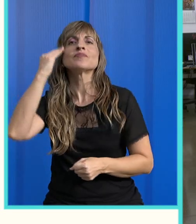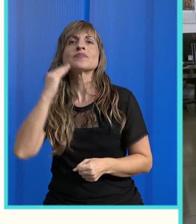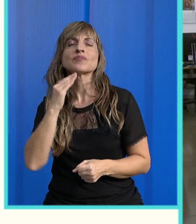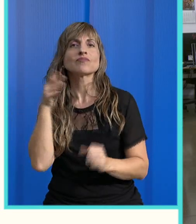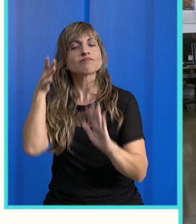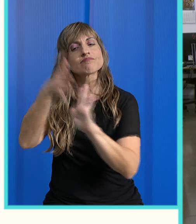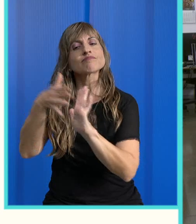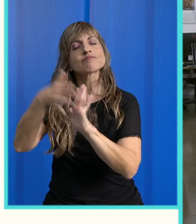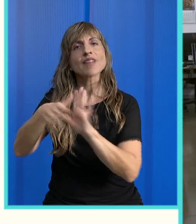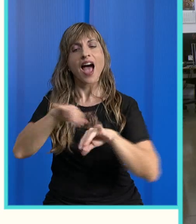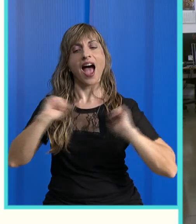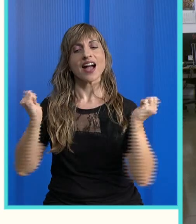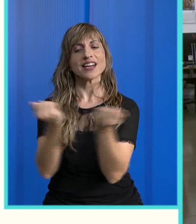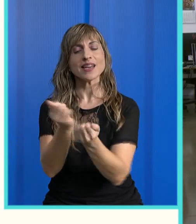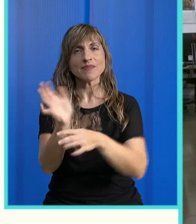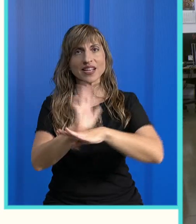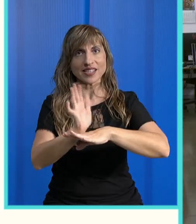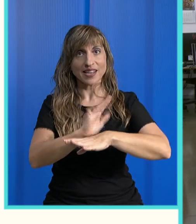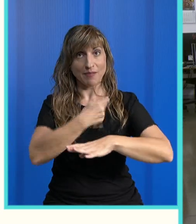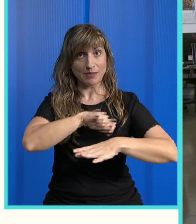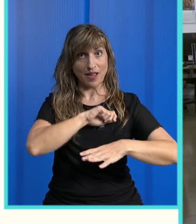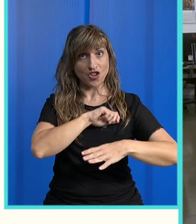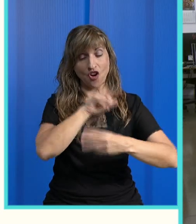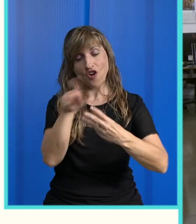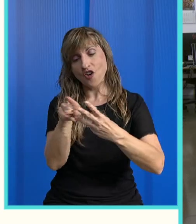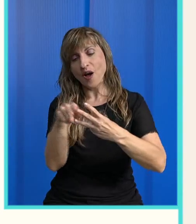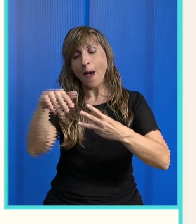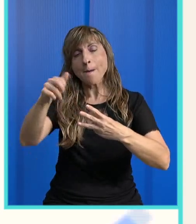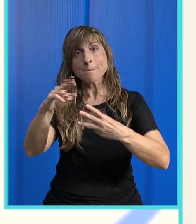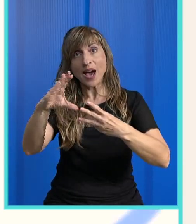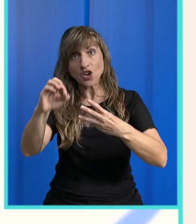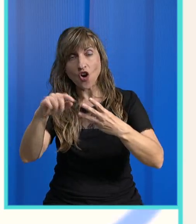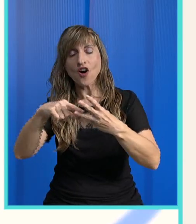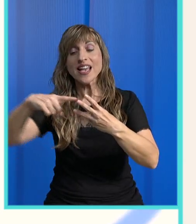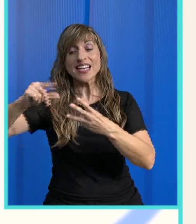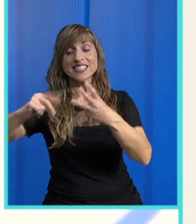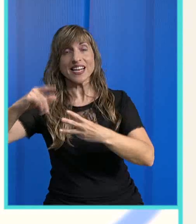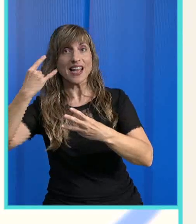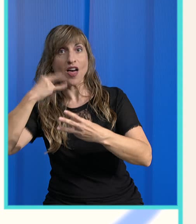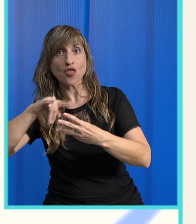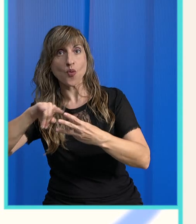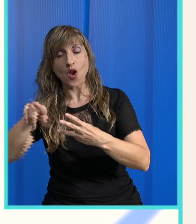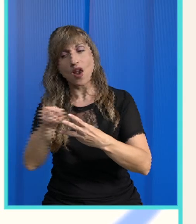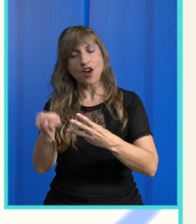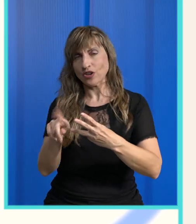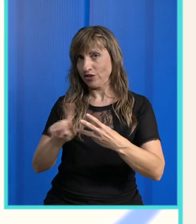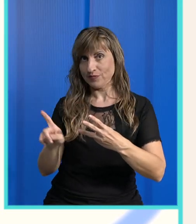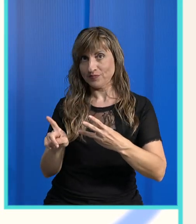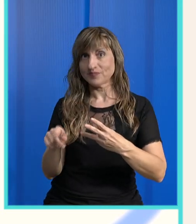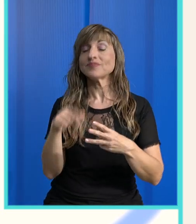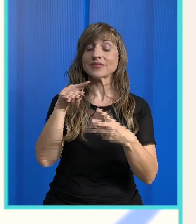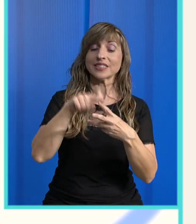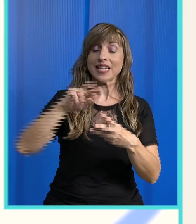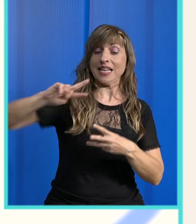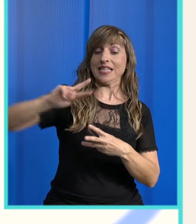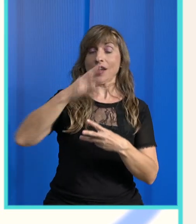de Cinema Espanyol que ha deixat fora les altres dues candidates, Marco i l'Estrella Azul. La nominació de Segundo Premio dirigida per Issa Quila